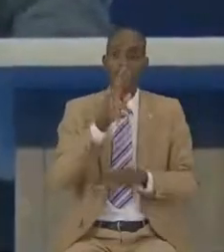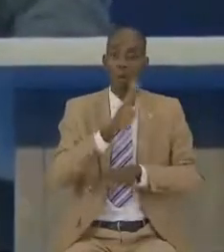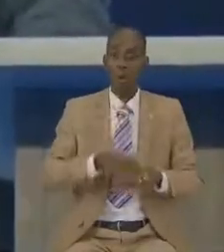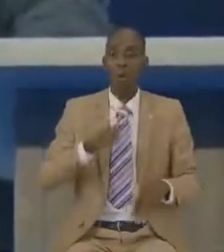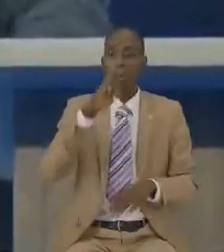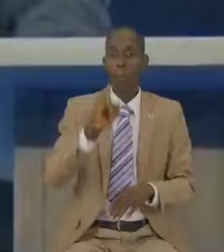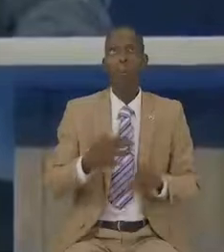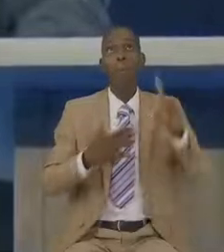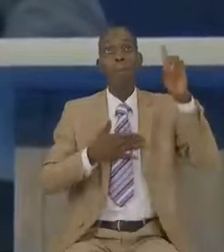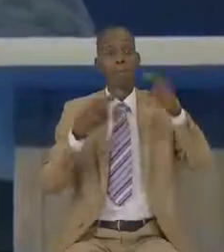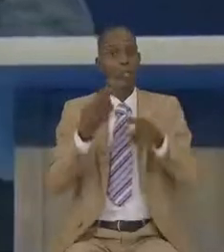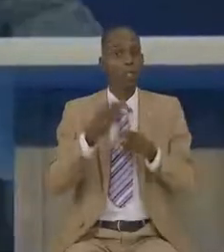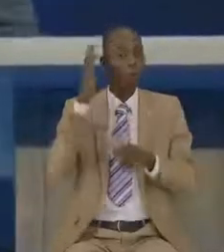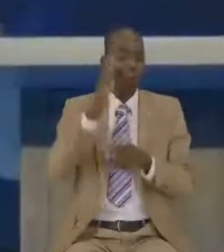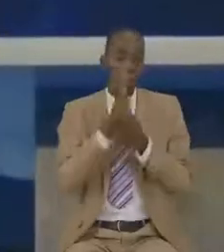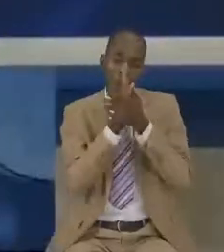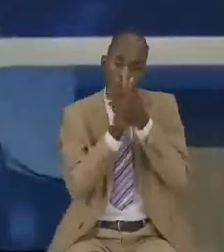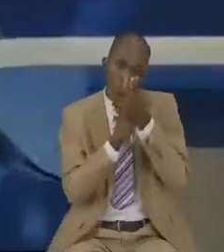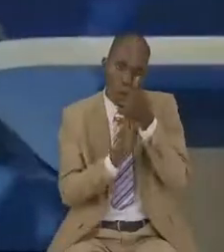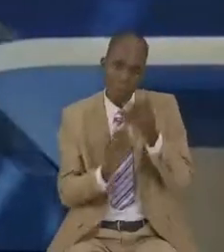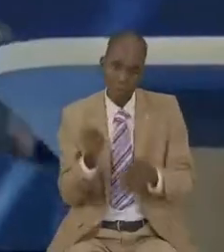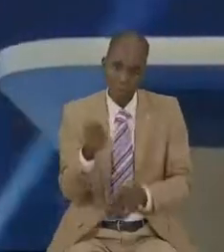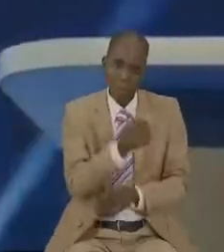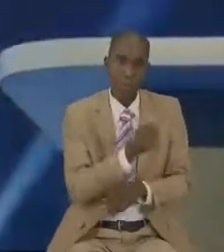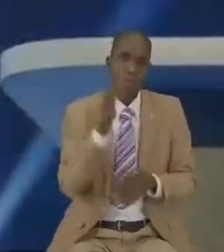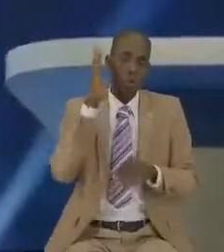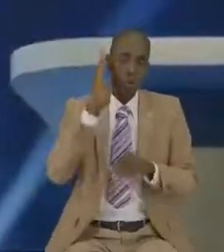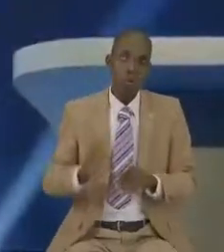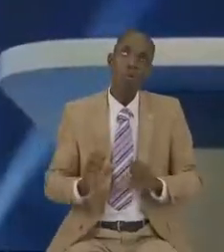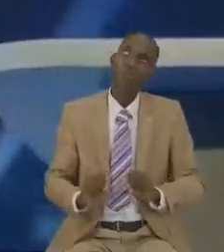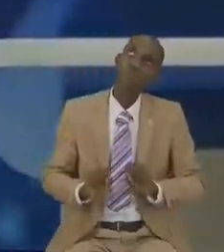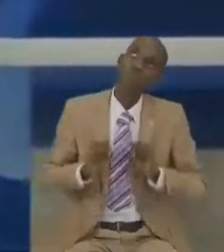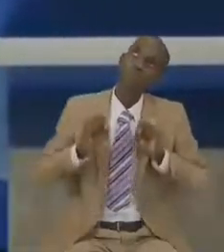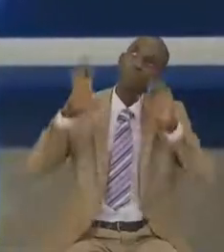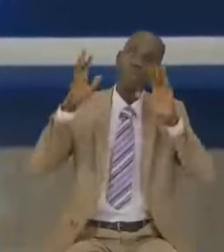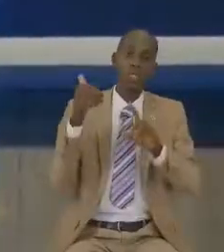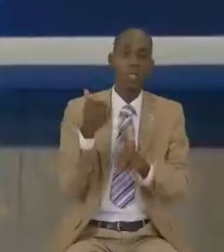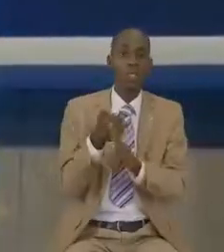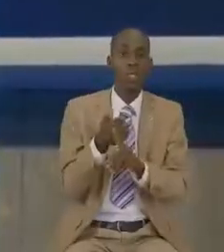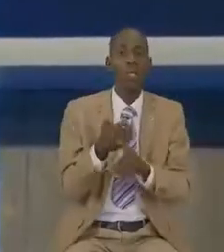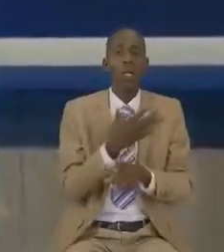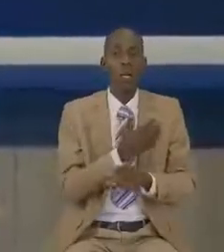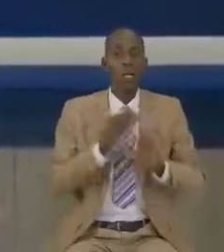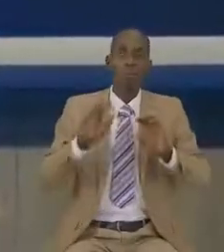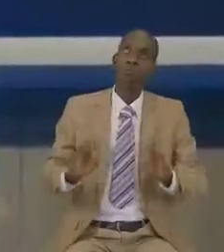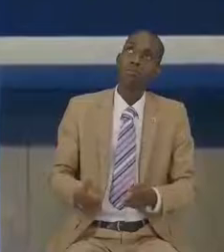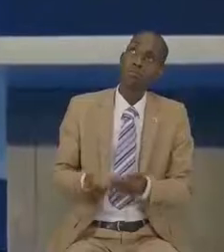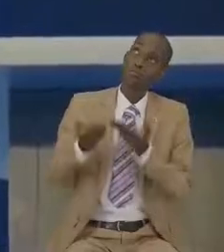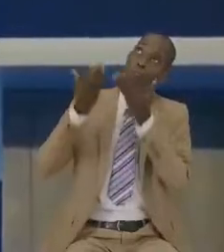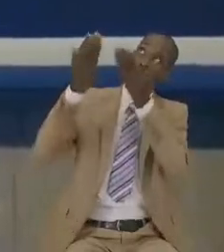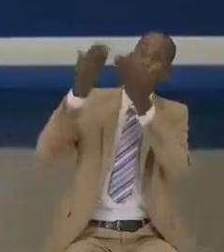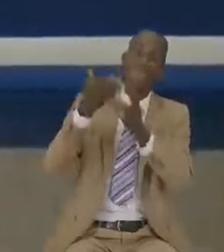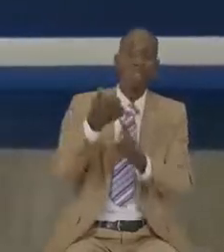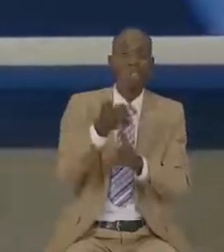si mon peuple qui invoque mon nom s'humilie, se soumet et se donne complètement à